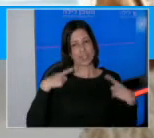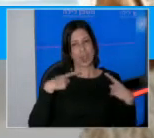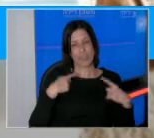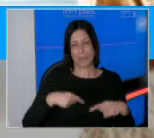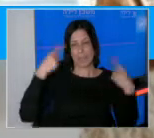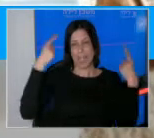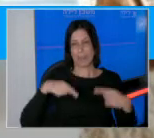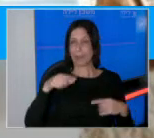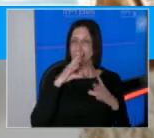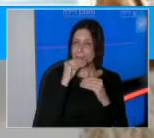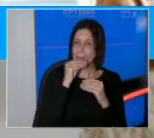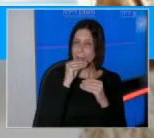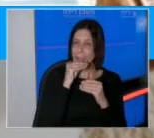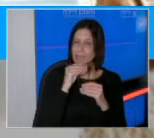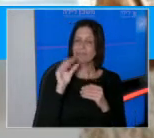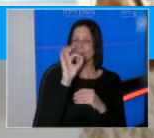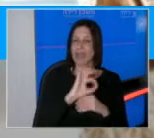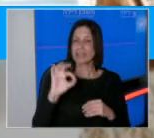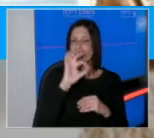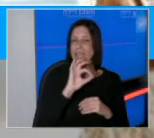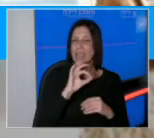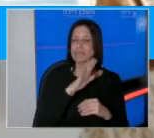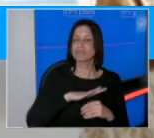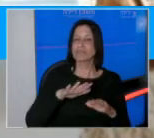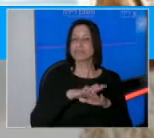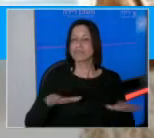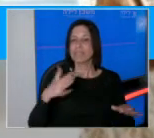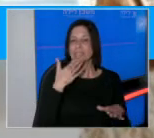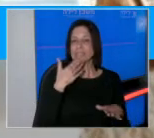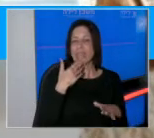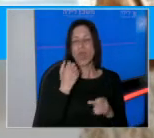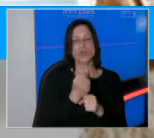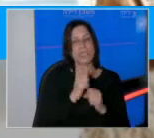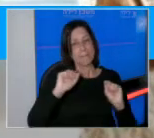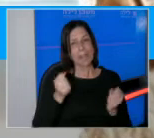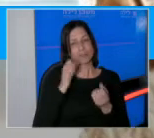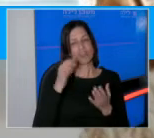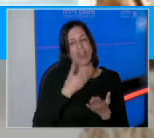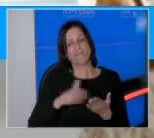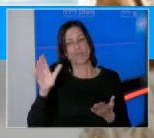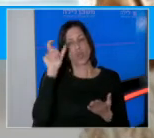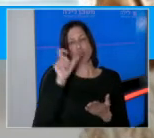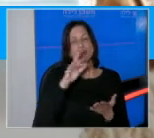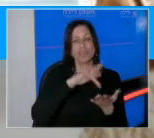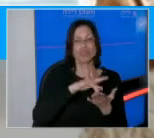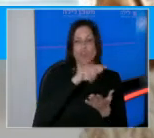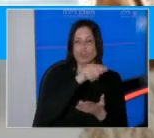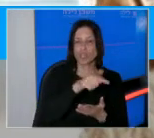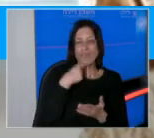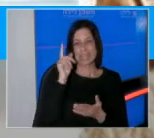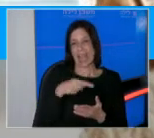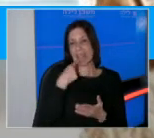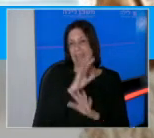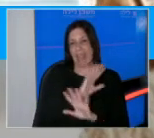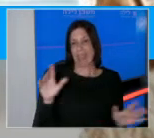כשאנחנו מדברים, עדיין רשות מקרקעי ישראל עושה מאמצים רבים כדי לפנות את התושבים שנותרו שם, שצריך להגיד, אין